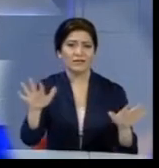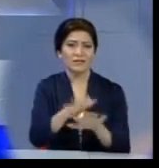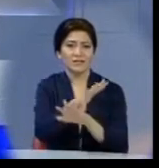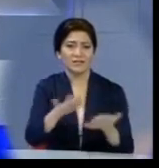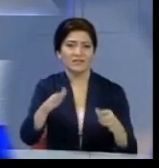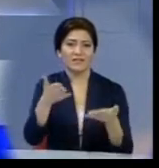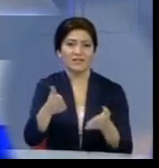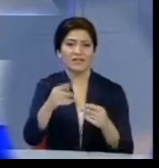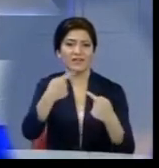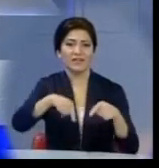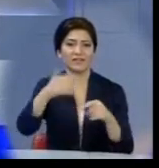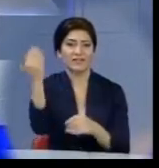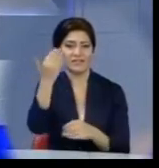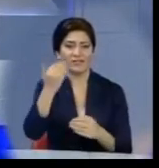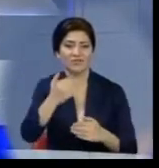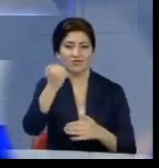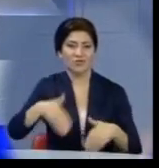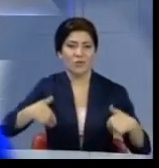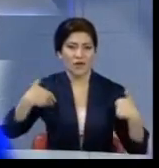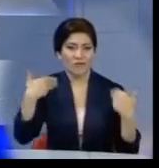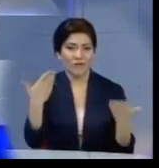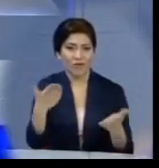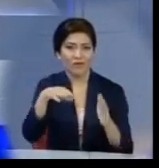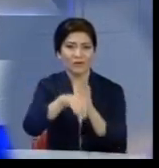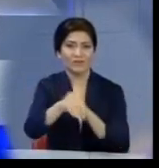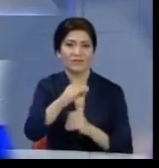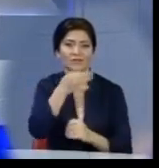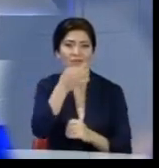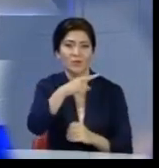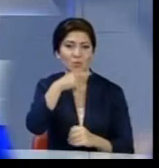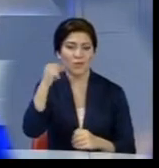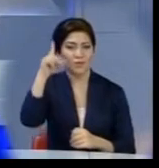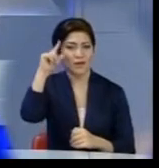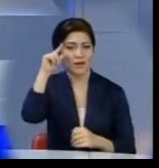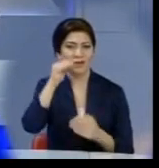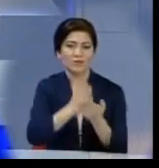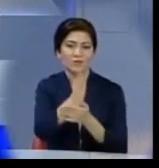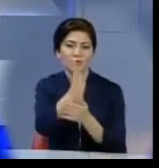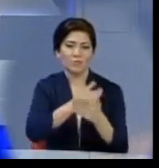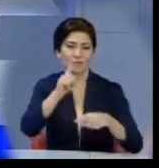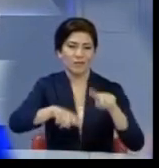կաղաքային ու նահանգային ղեկավարության շնորավորական ուղերցները, որոնցում ընդգծվել է Հուս հայկական